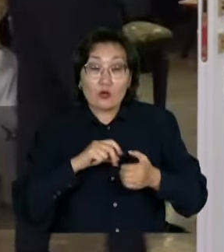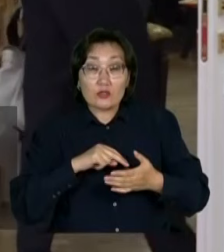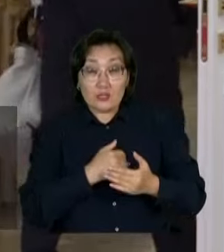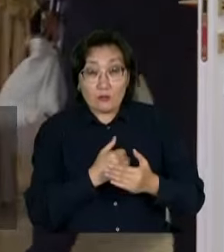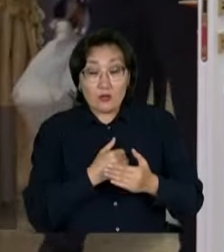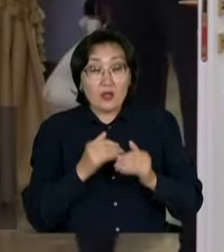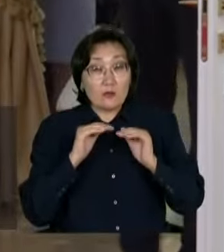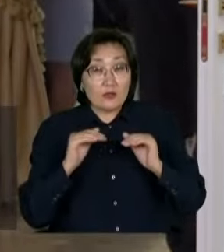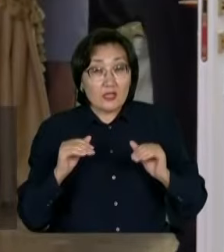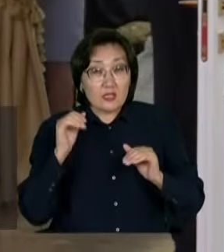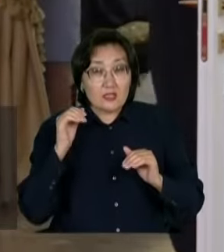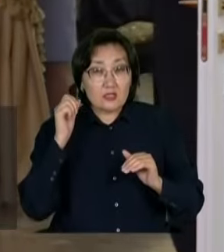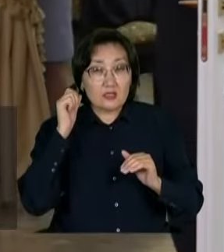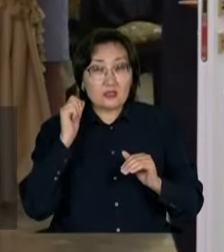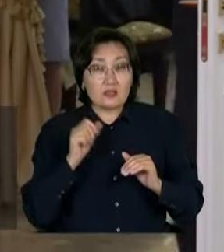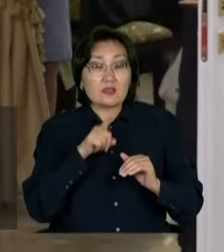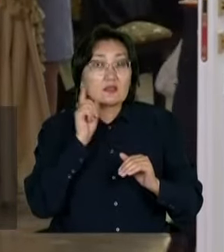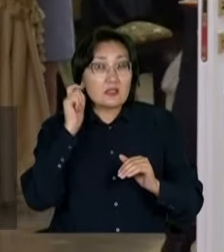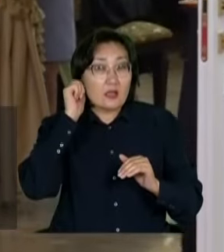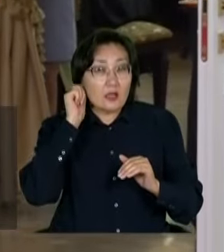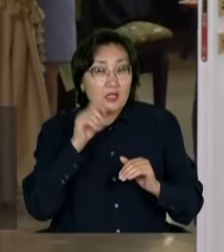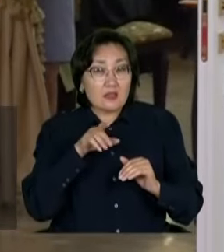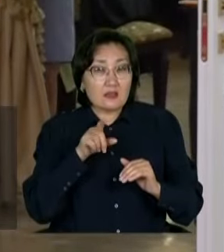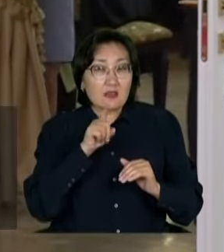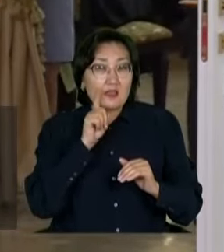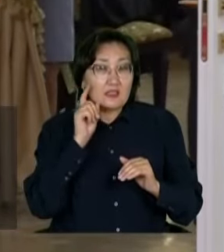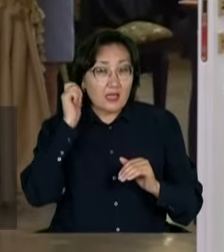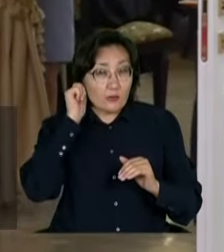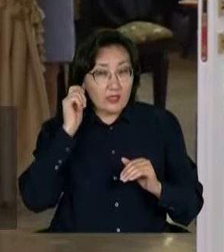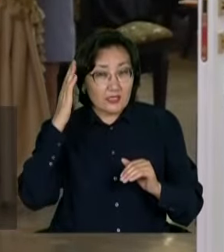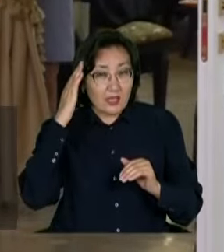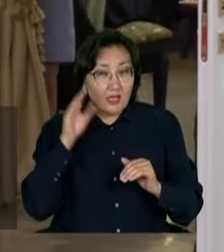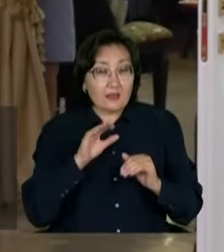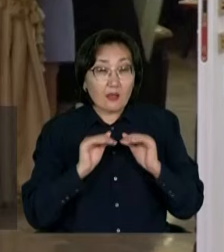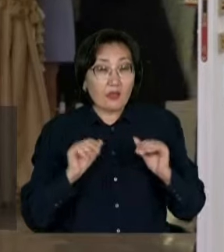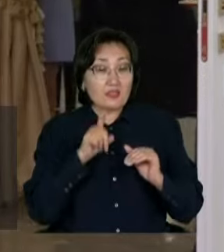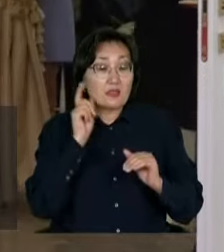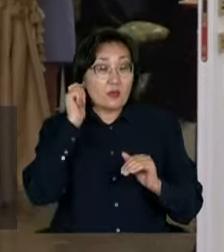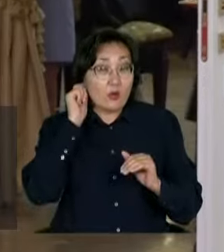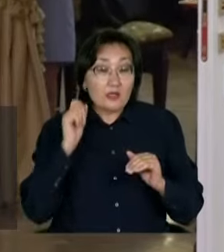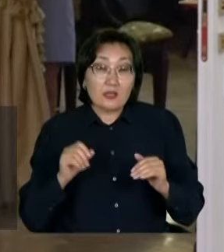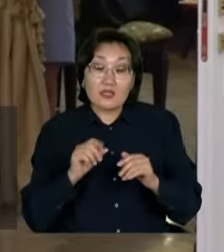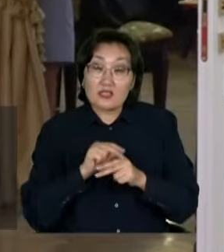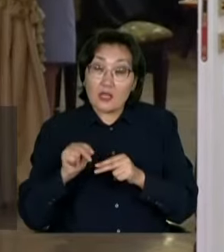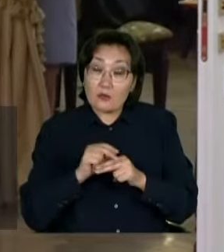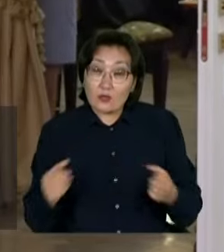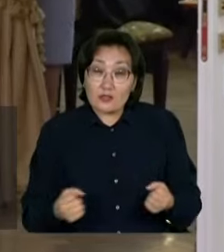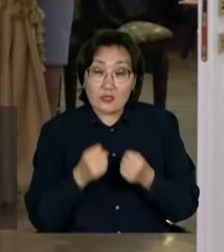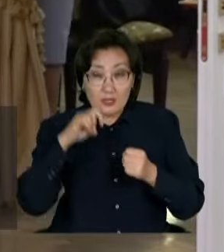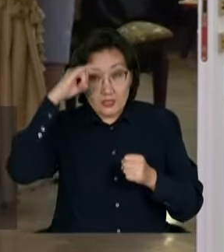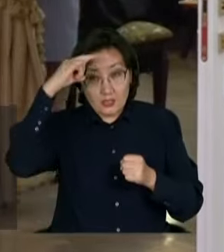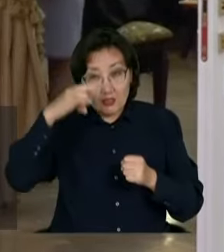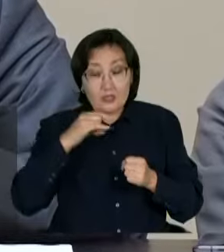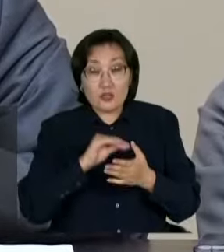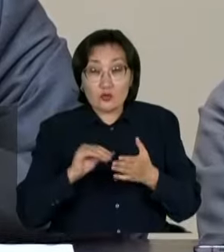балдарды жас кезінен, талантты балдарды жас кезінен тәрбиелеп, қолдау ол Қазақстан жазушылар одағының бірінші міндеті